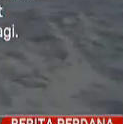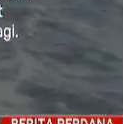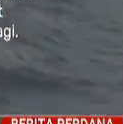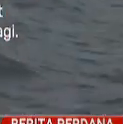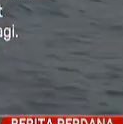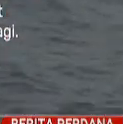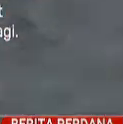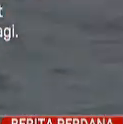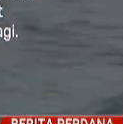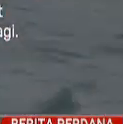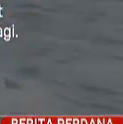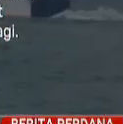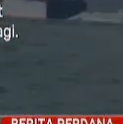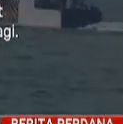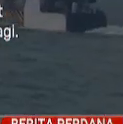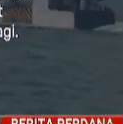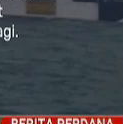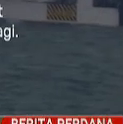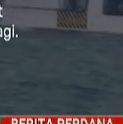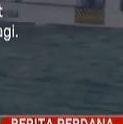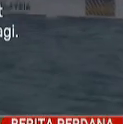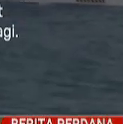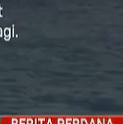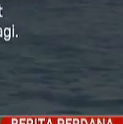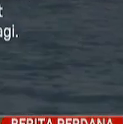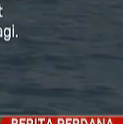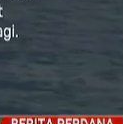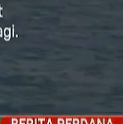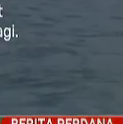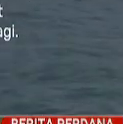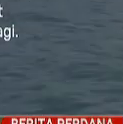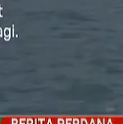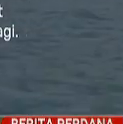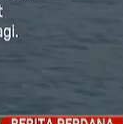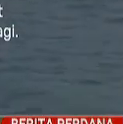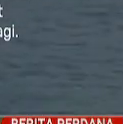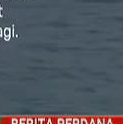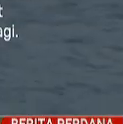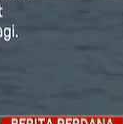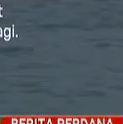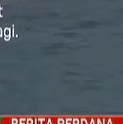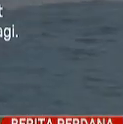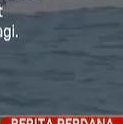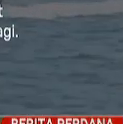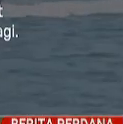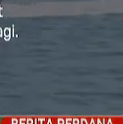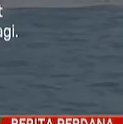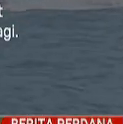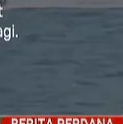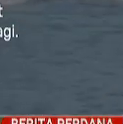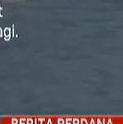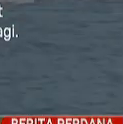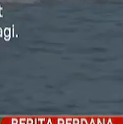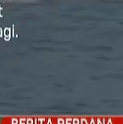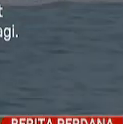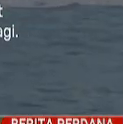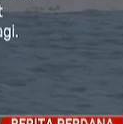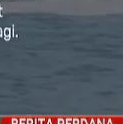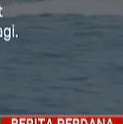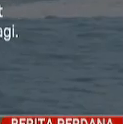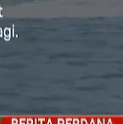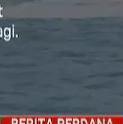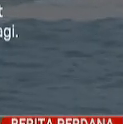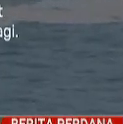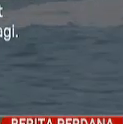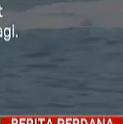di pantai berhampiran sebuah pusat penginapan di Kampung Teluk Nibong. Bot dinaiki parti itu dikesan di kedudukan